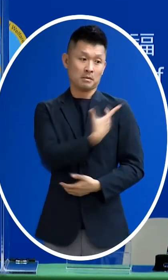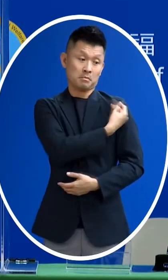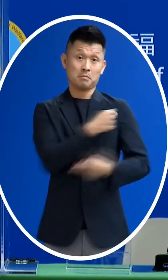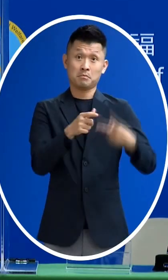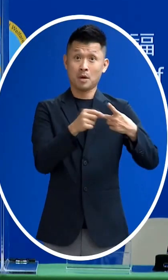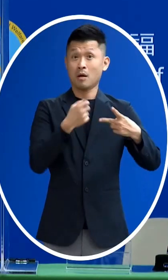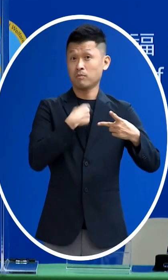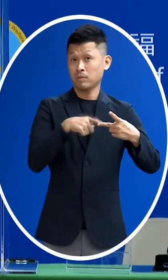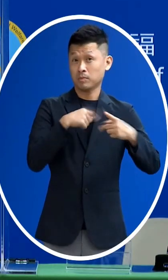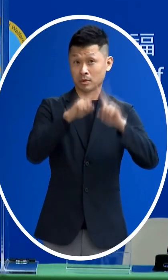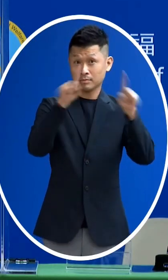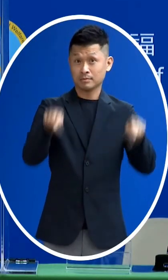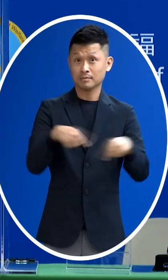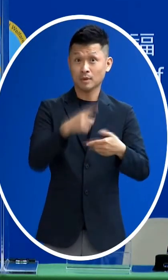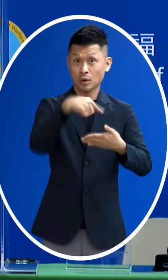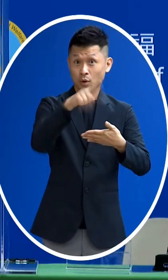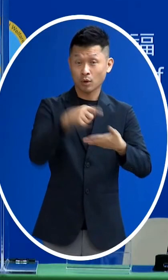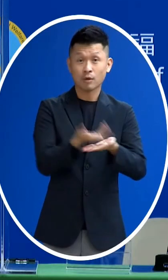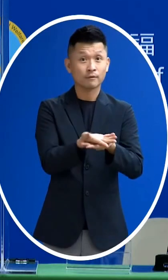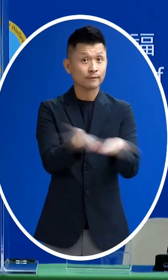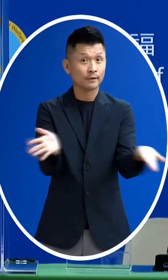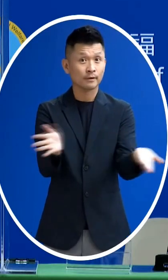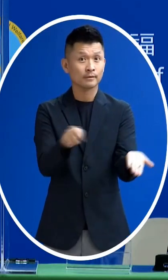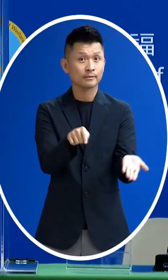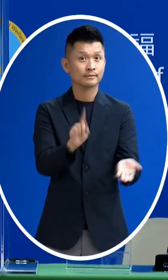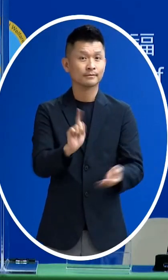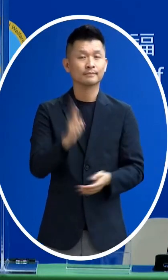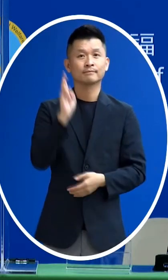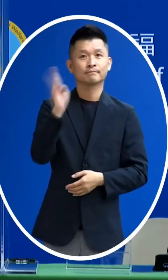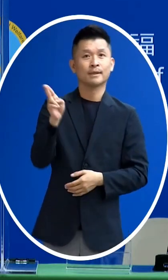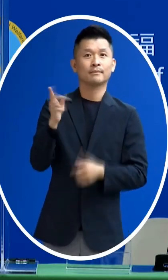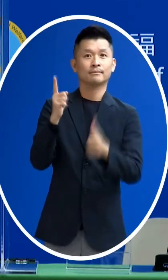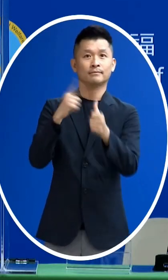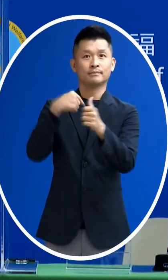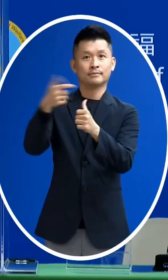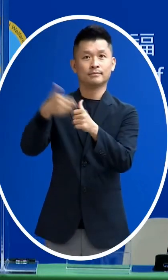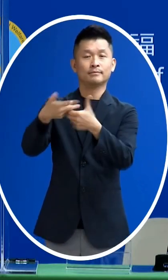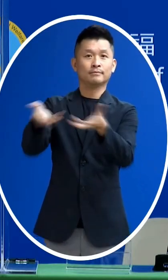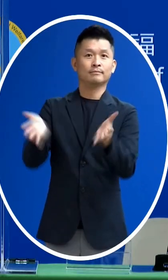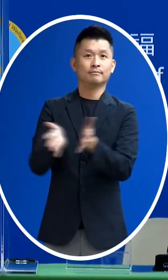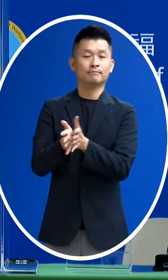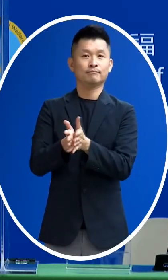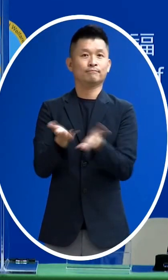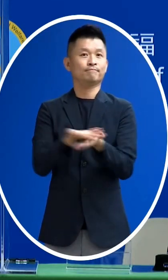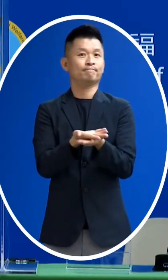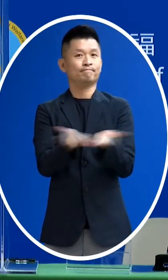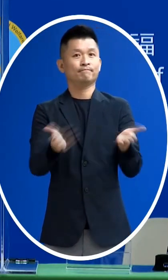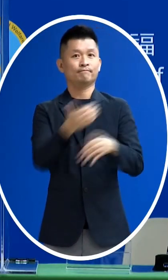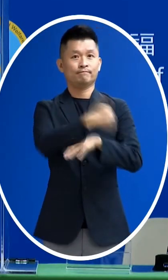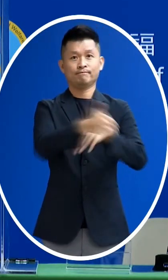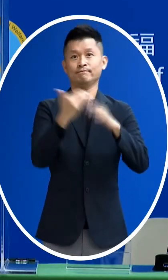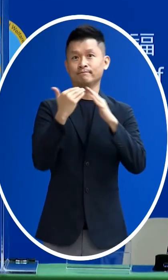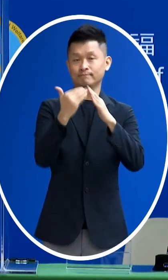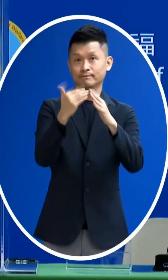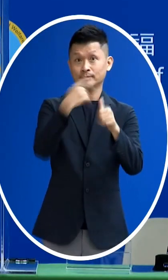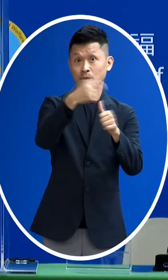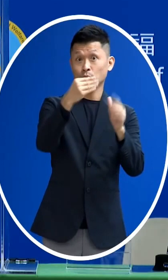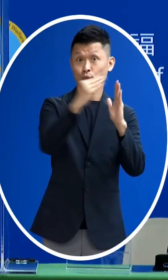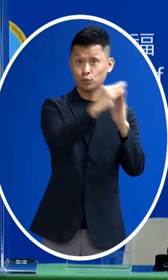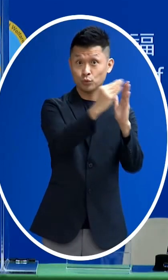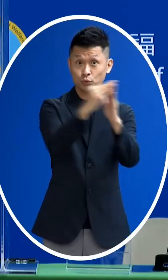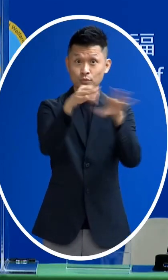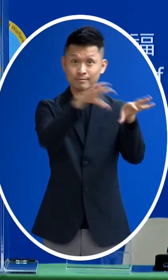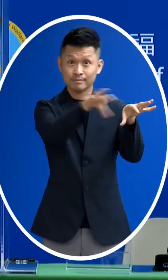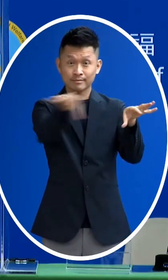部分。那目前我们是会请教育部这边请各县市的这个教育局